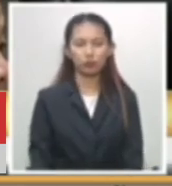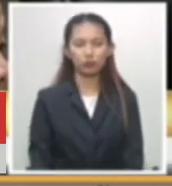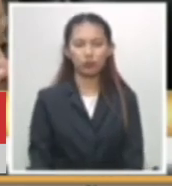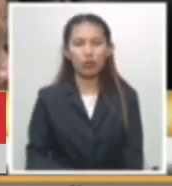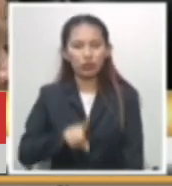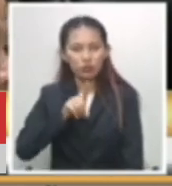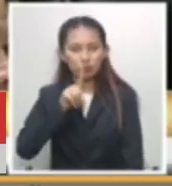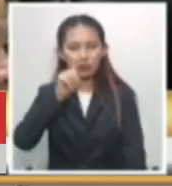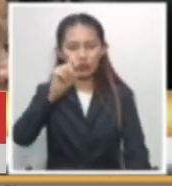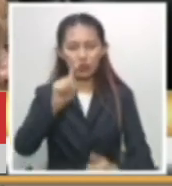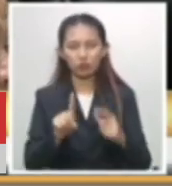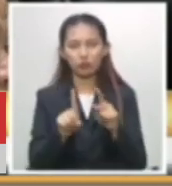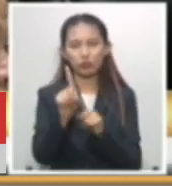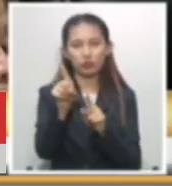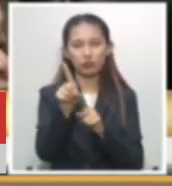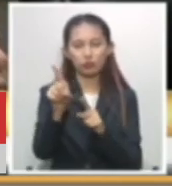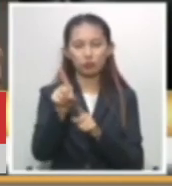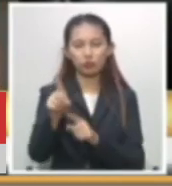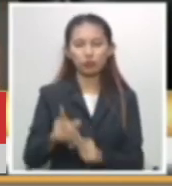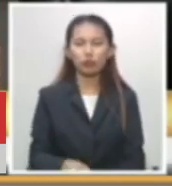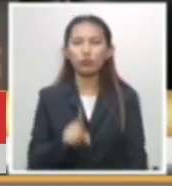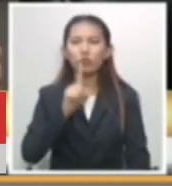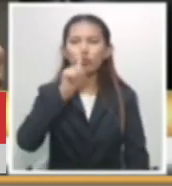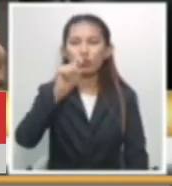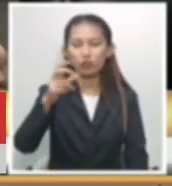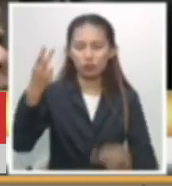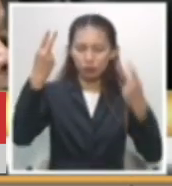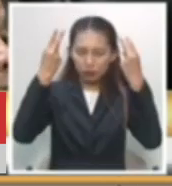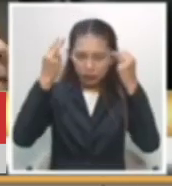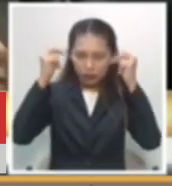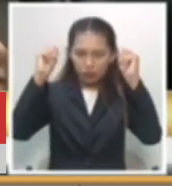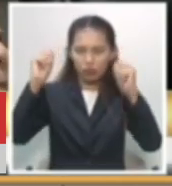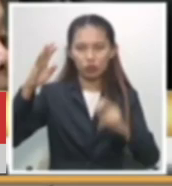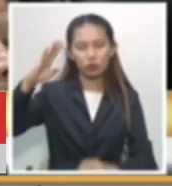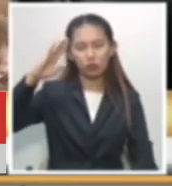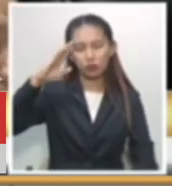ามแรกผมถามไปยังท่านนายกรัฐมนตรีท่านรองนายก